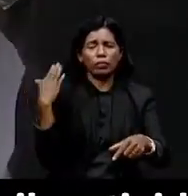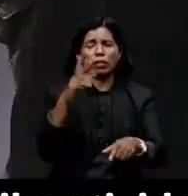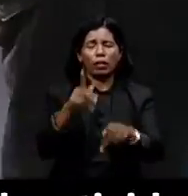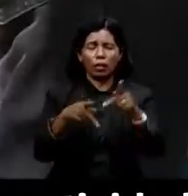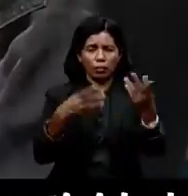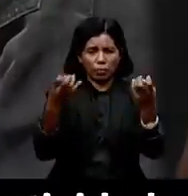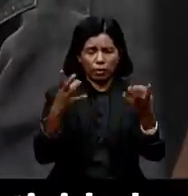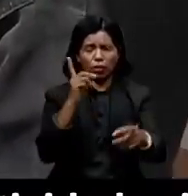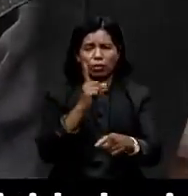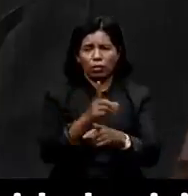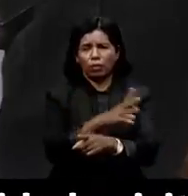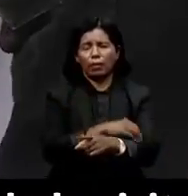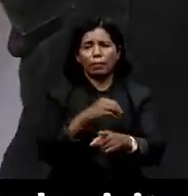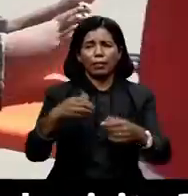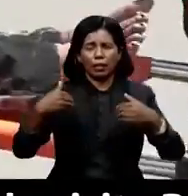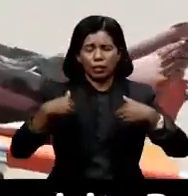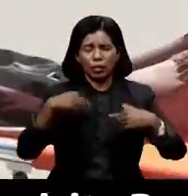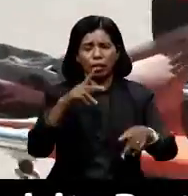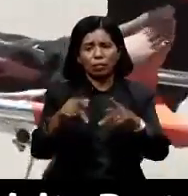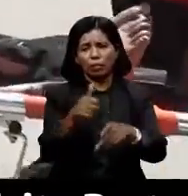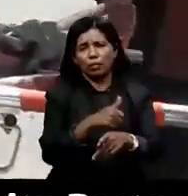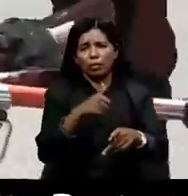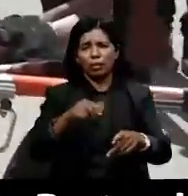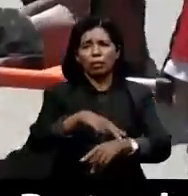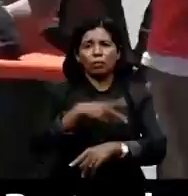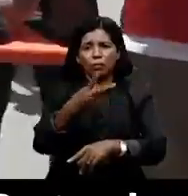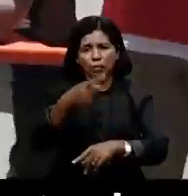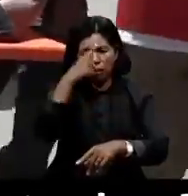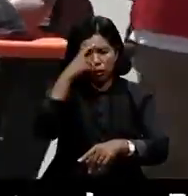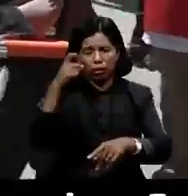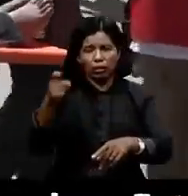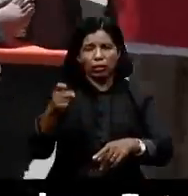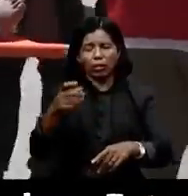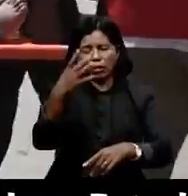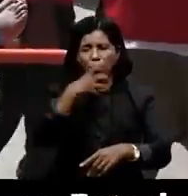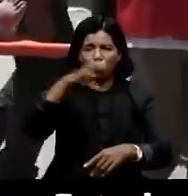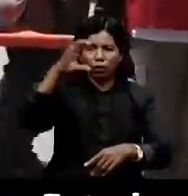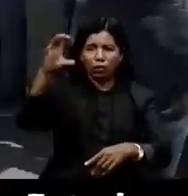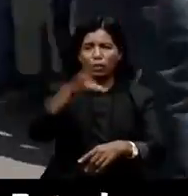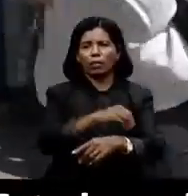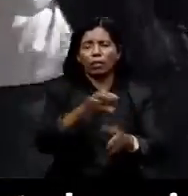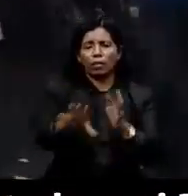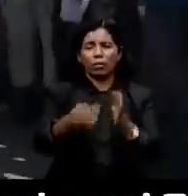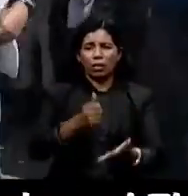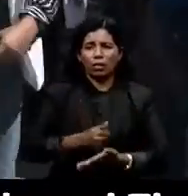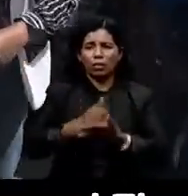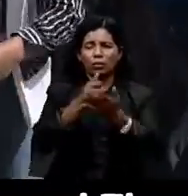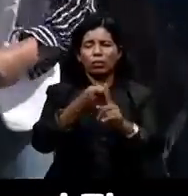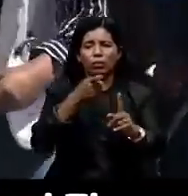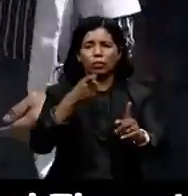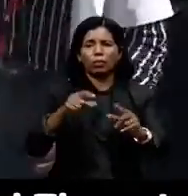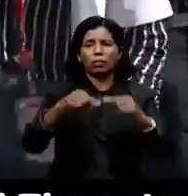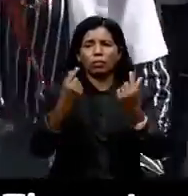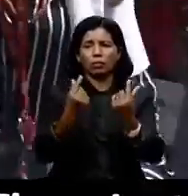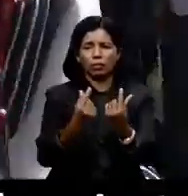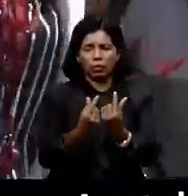rihung ba rihung. Alendene iha mos peregrinu balung makamonu tambala aguenta holo romanas makas, no hetan kedang atendementu si ekipa